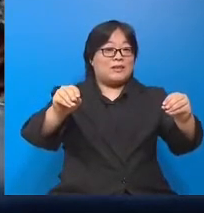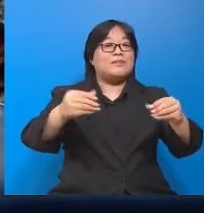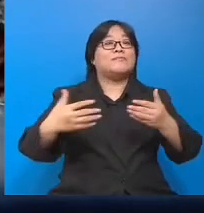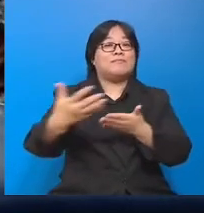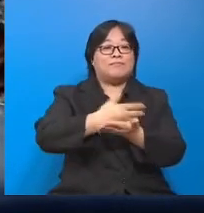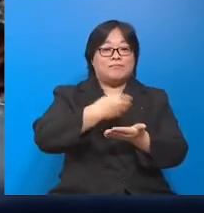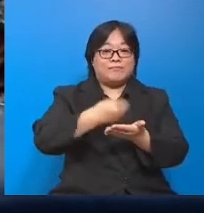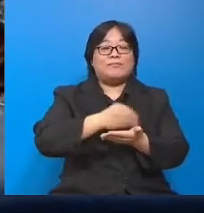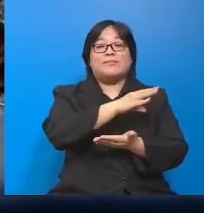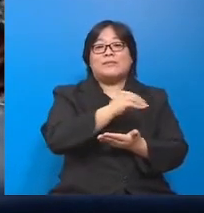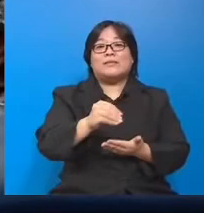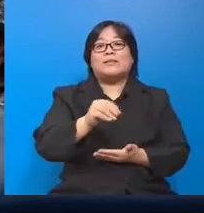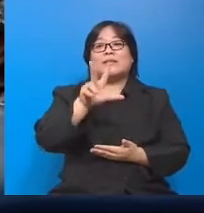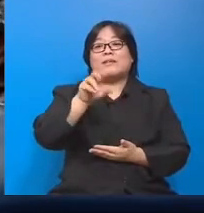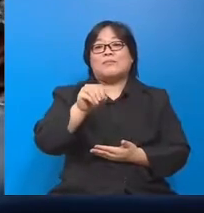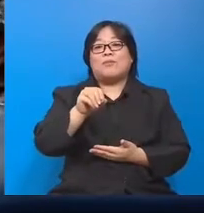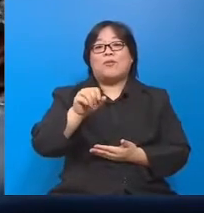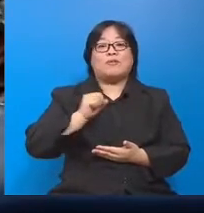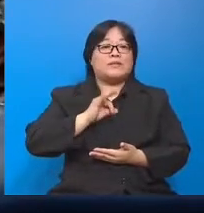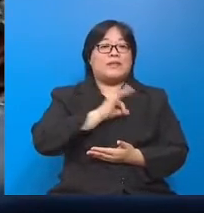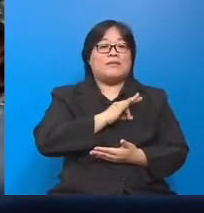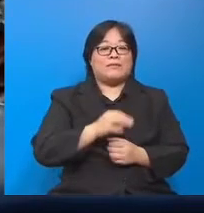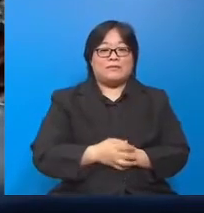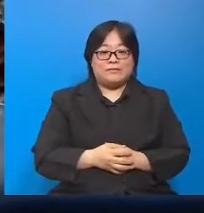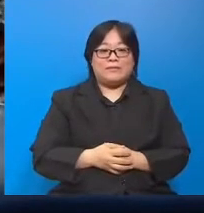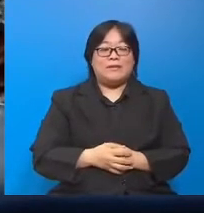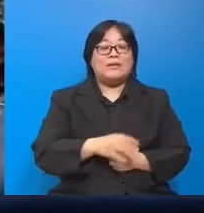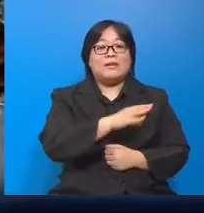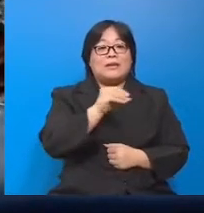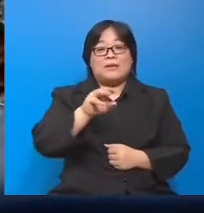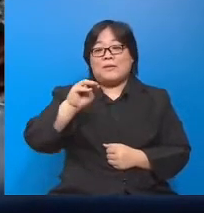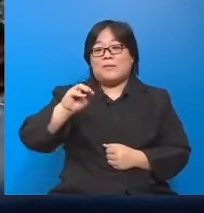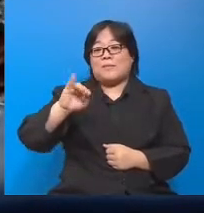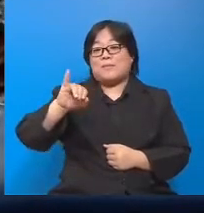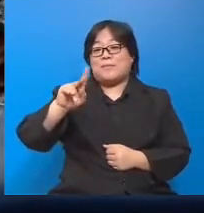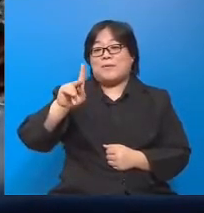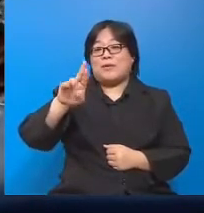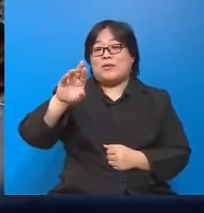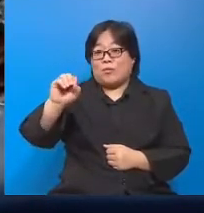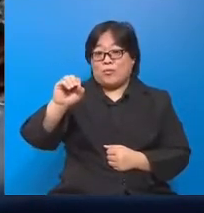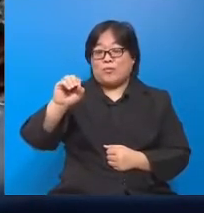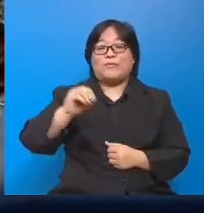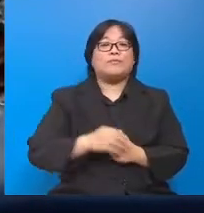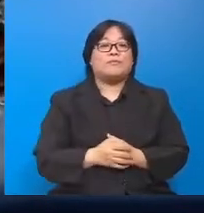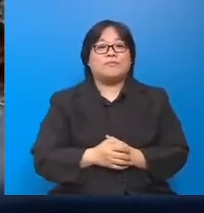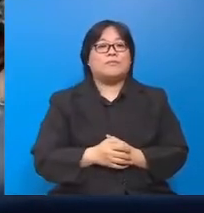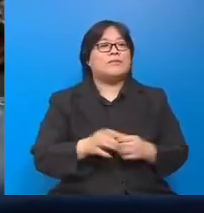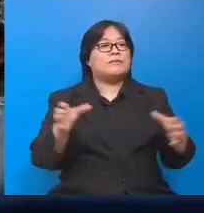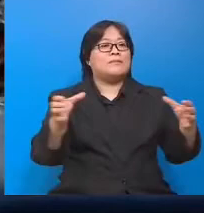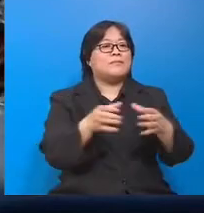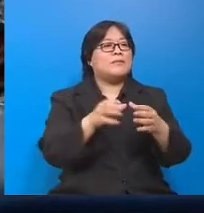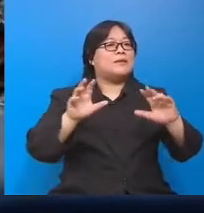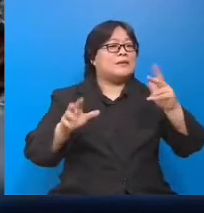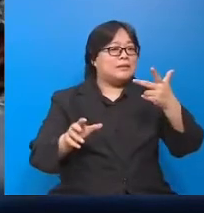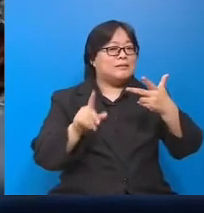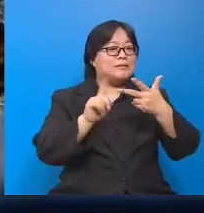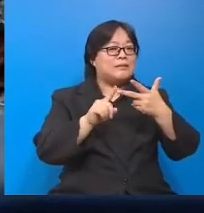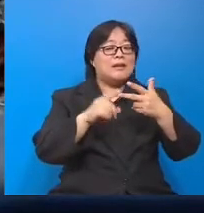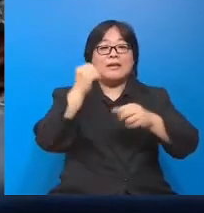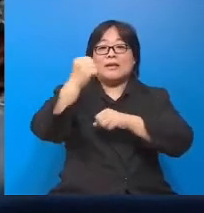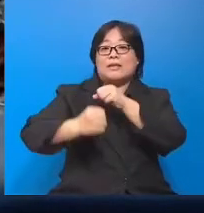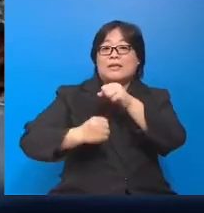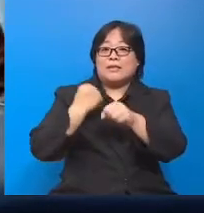pendapatan dan juga 36 pekerja dan yang micro micro ini kelas kacang tegel